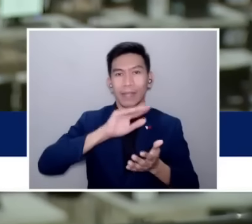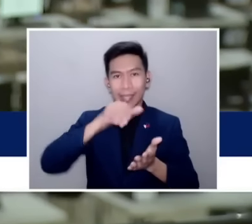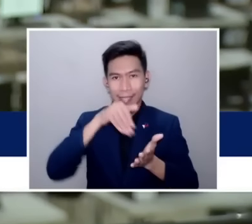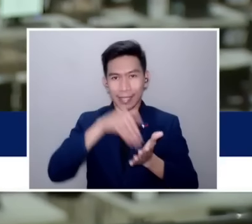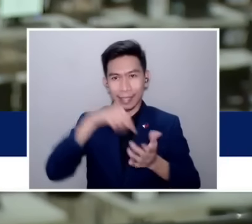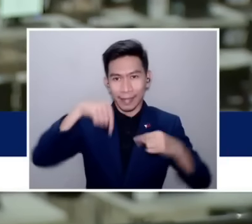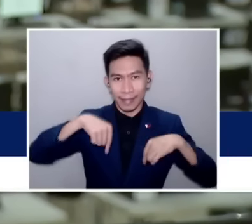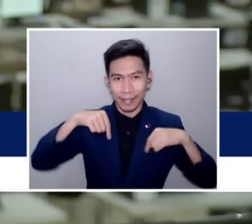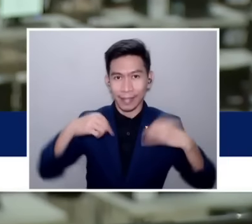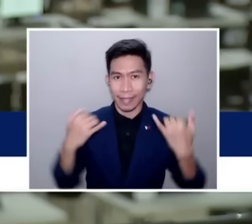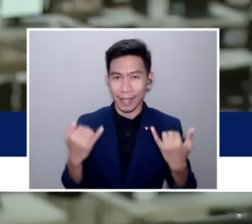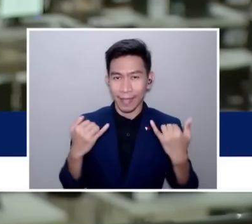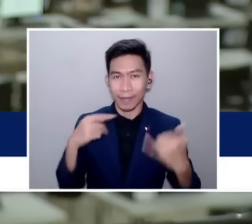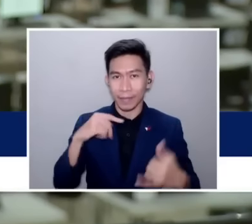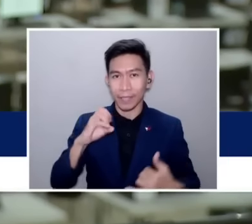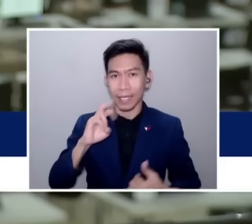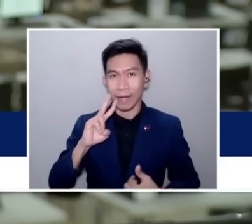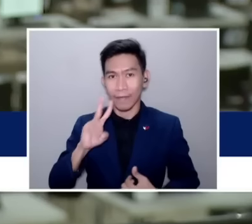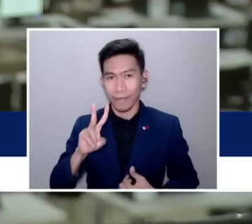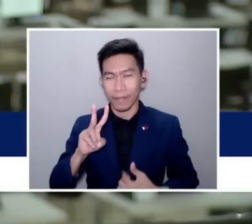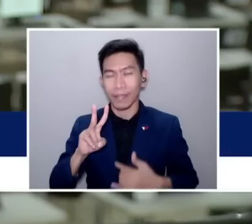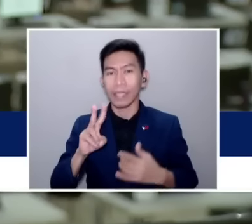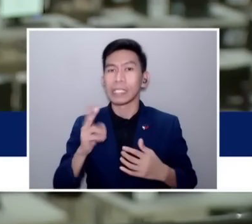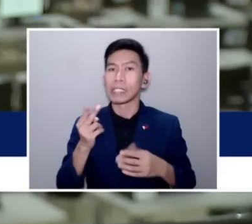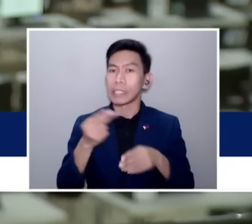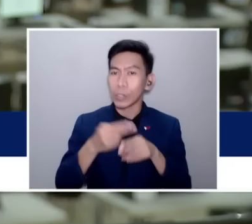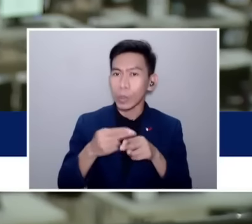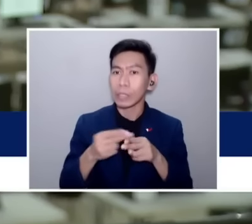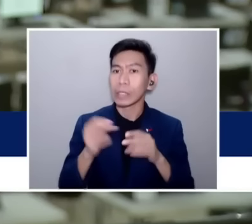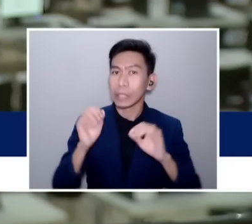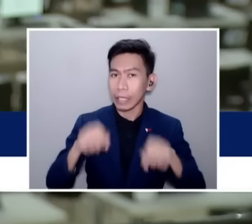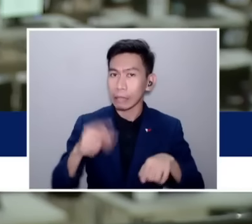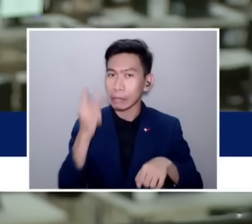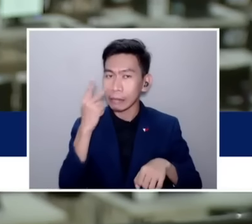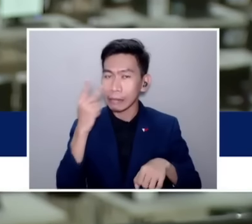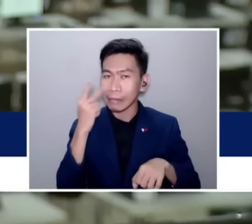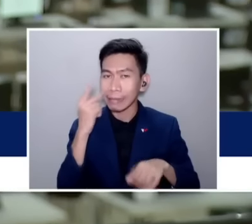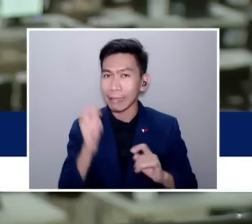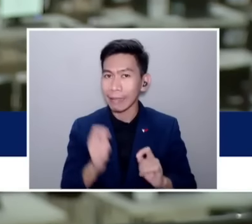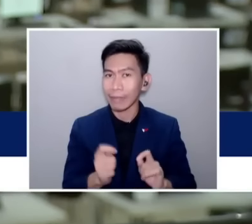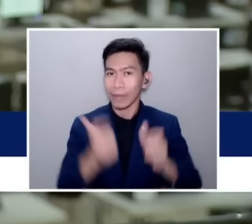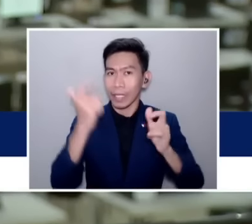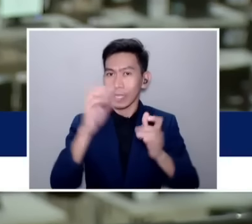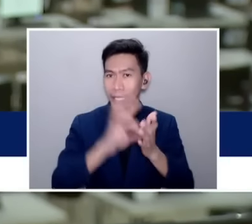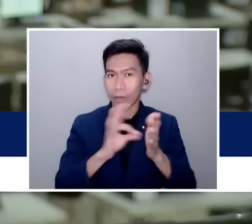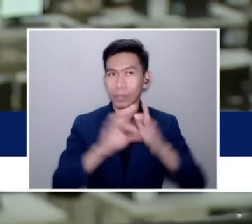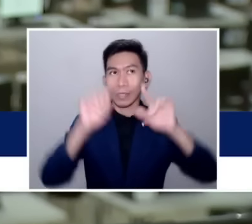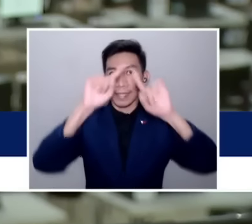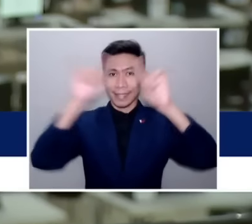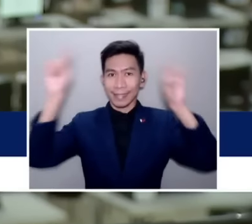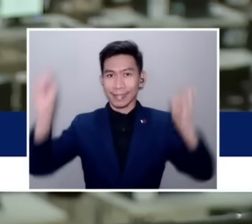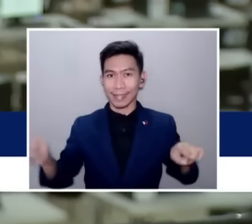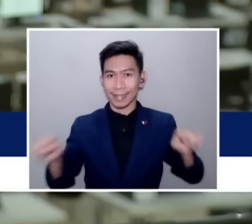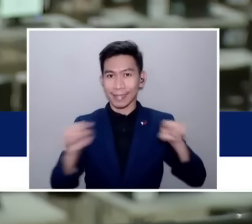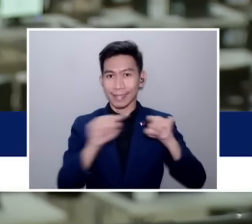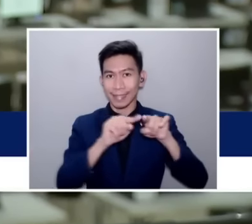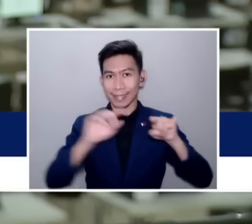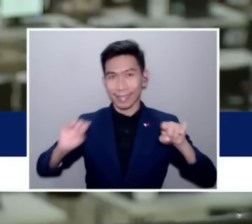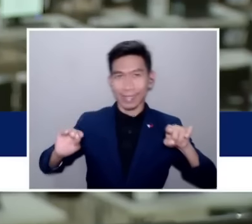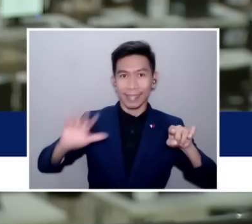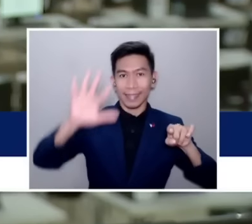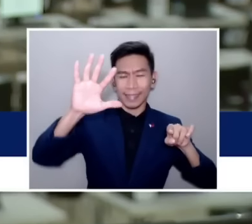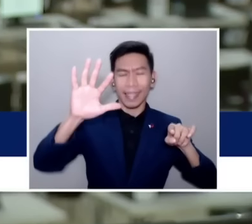Kaya ilang minuto mula ngayon ay maaaring makita na natin itong quick count results dito sa LED wall sa aking likuran. Yung